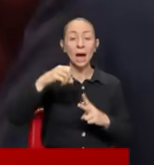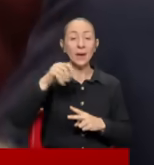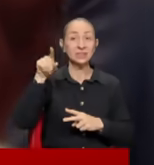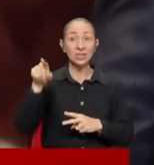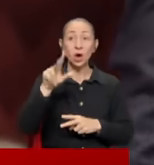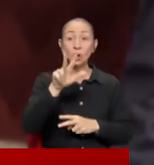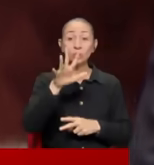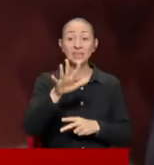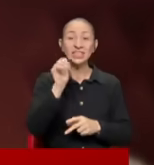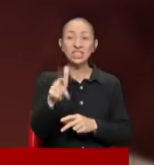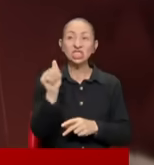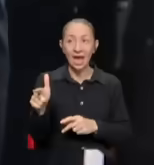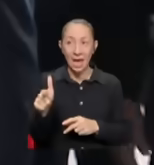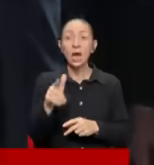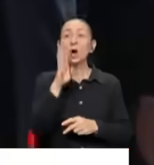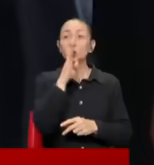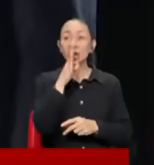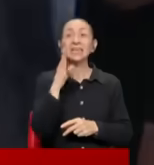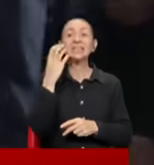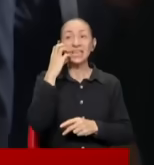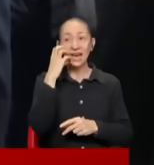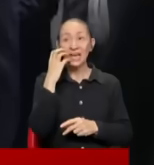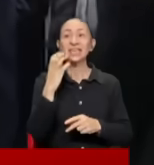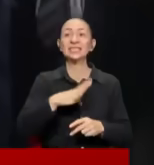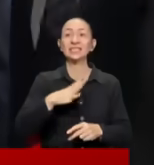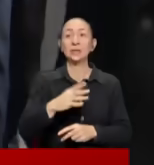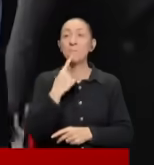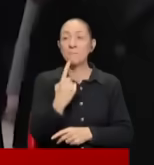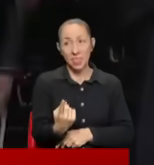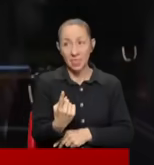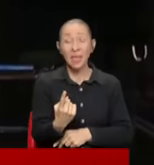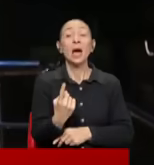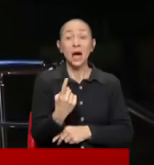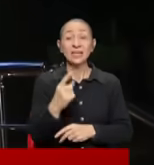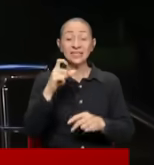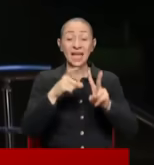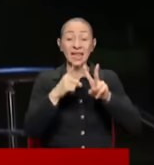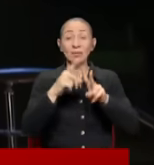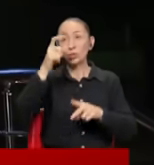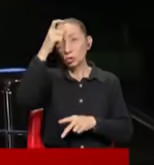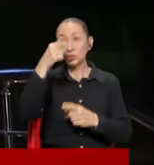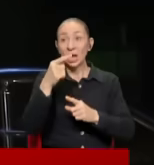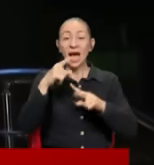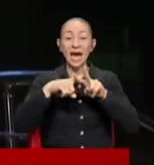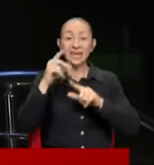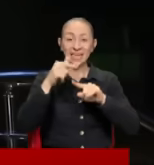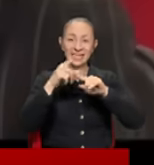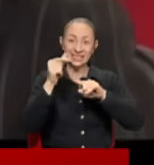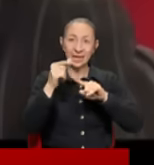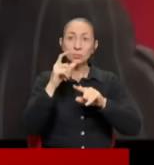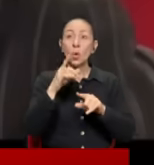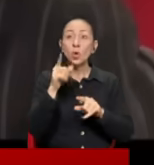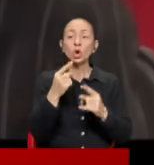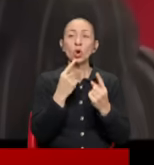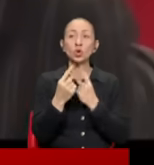Parti'den 35 ilçeyle Kocaeli ve Sakarya'yı istediklerini açıkladı. CNN Türkiye konuşan Ali İhsan Yavuz yanıt verdi.